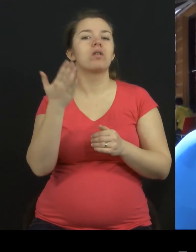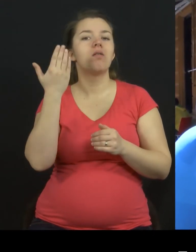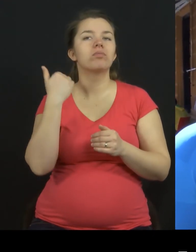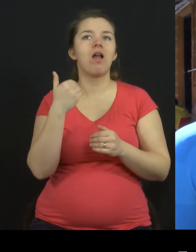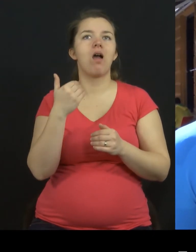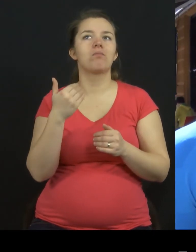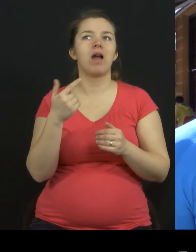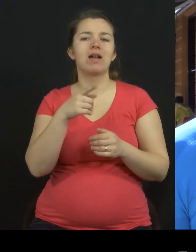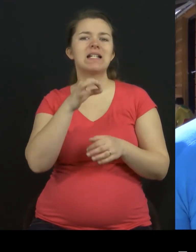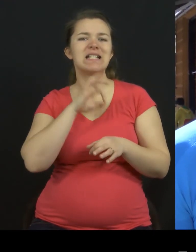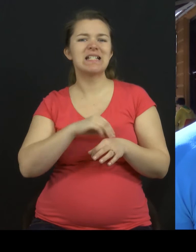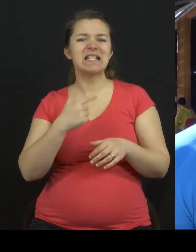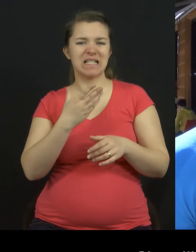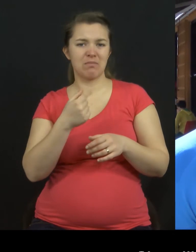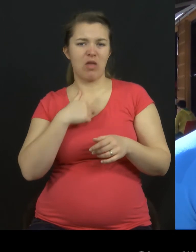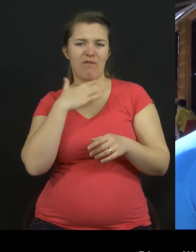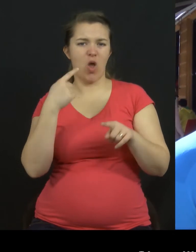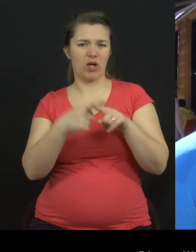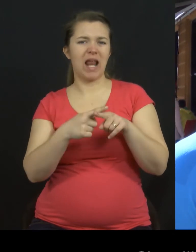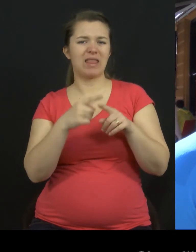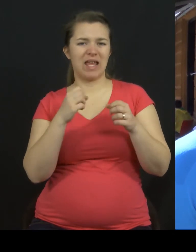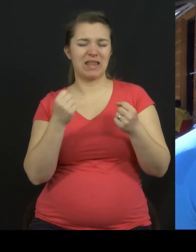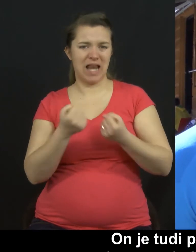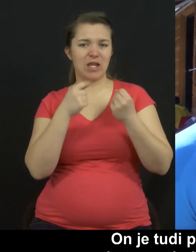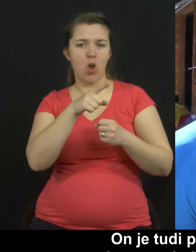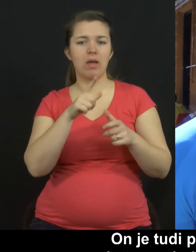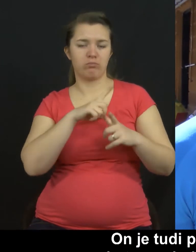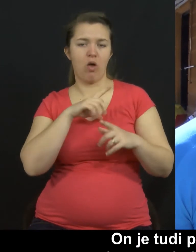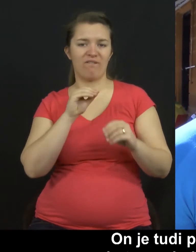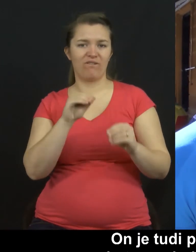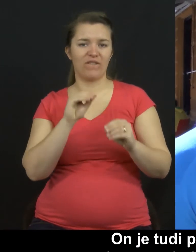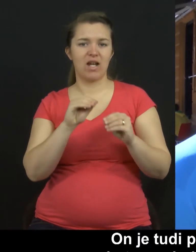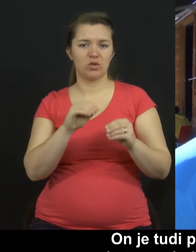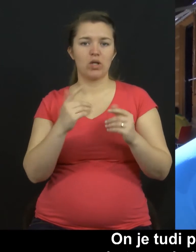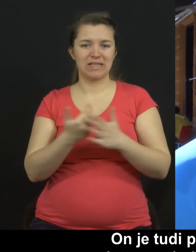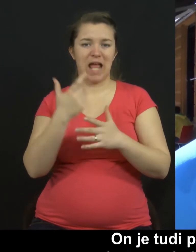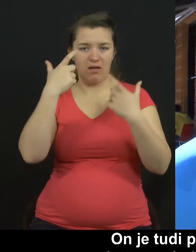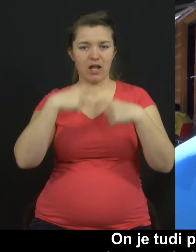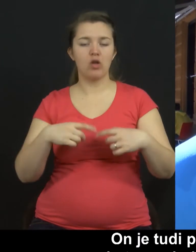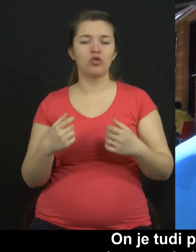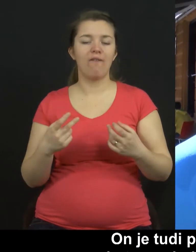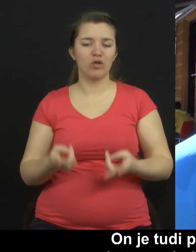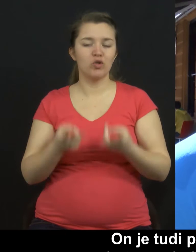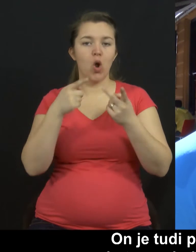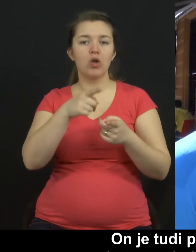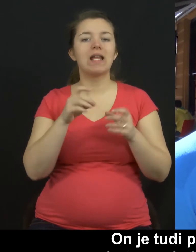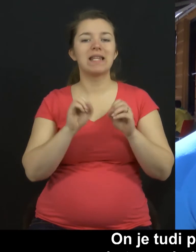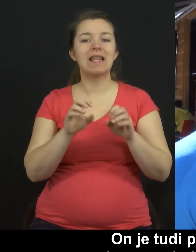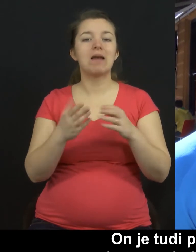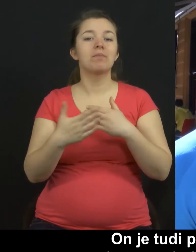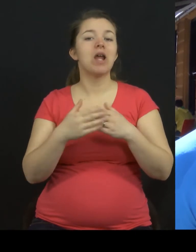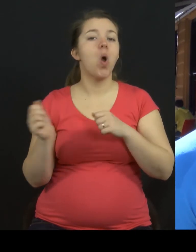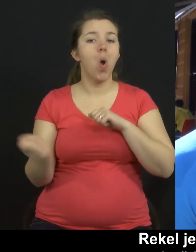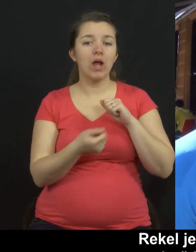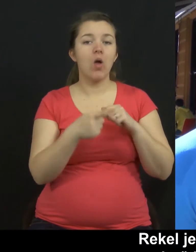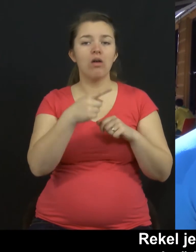pa sin z mano velika trenera, ne, kaj tudi on je profesor in je za fizično vzgojo in je trener pri